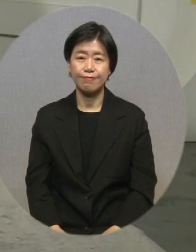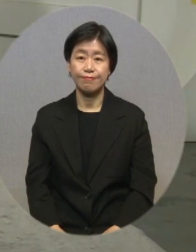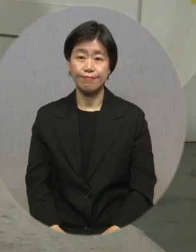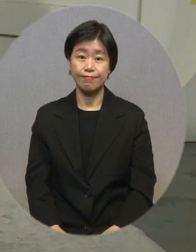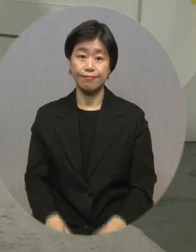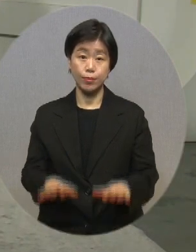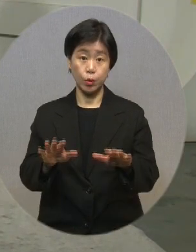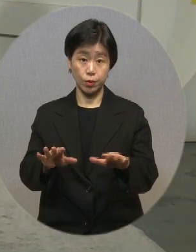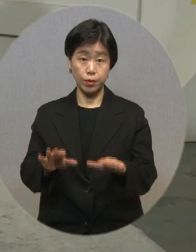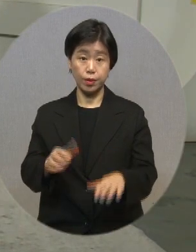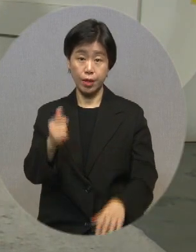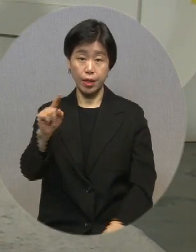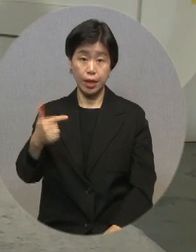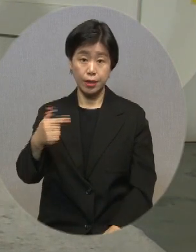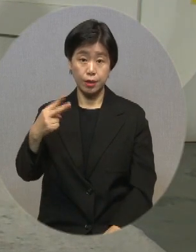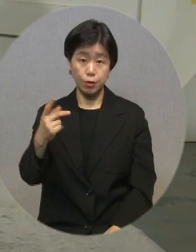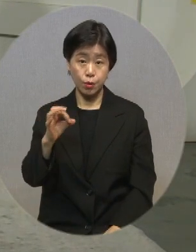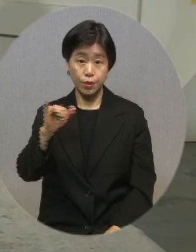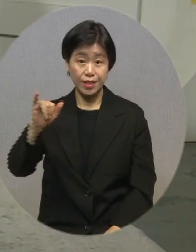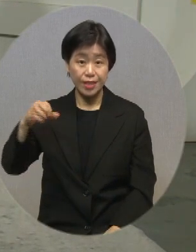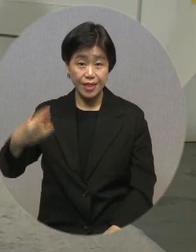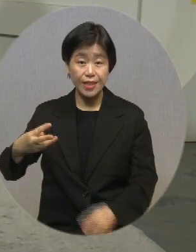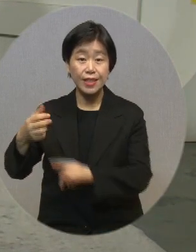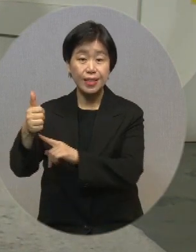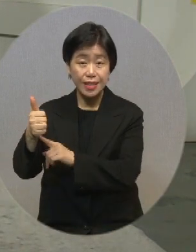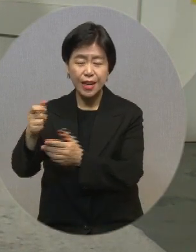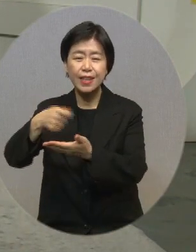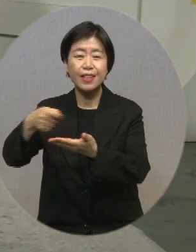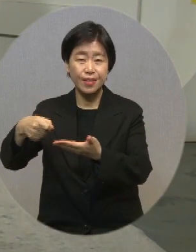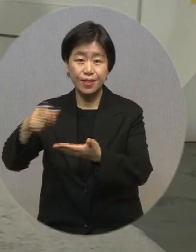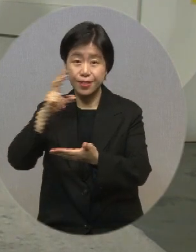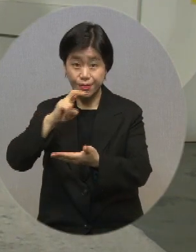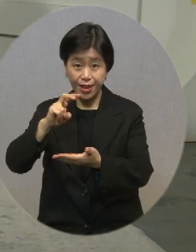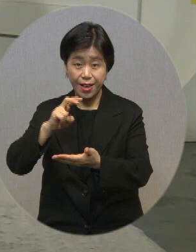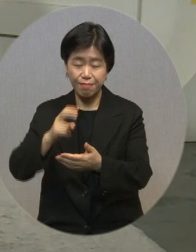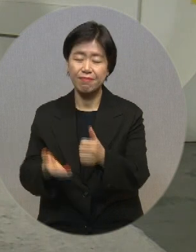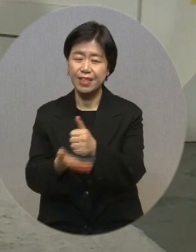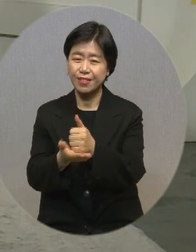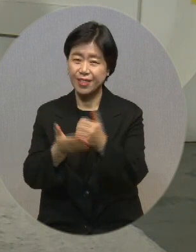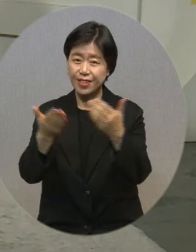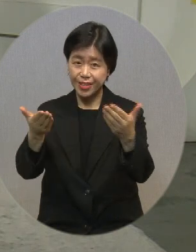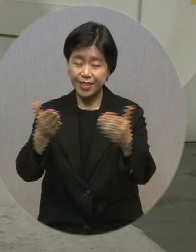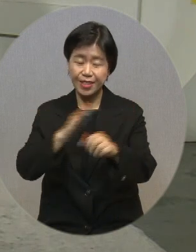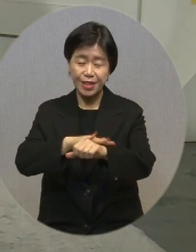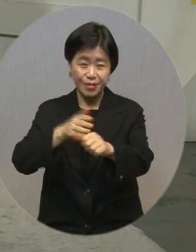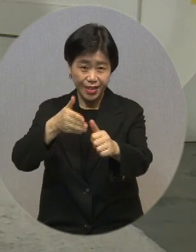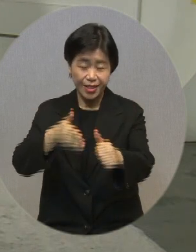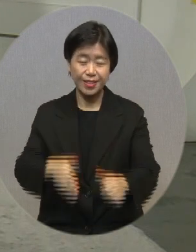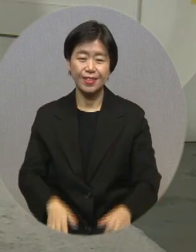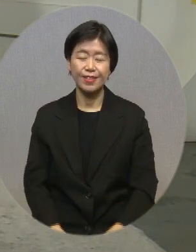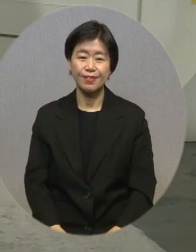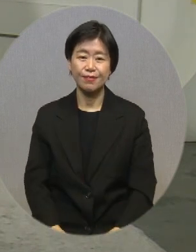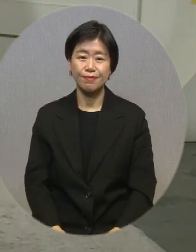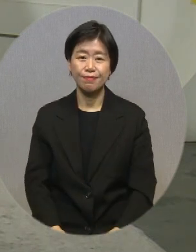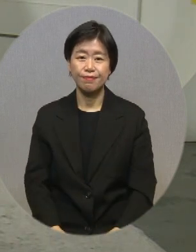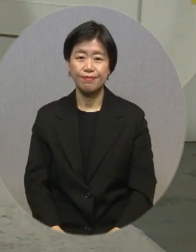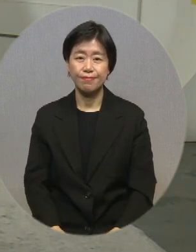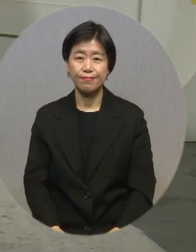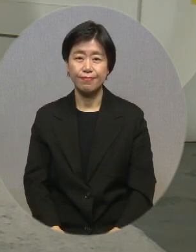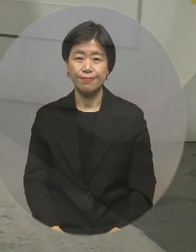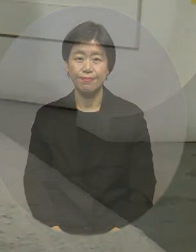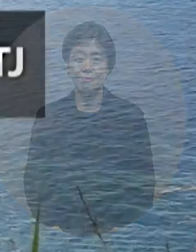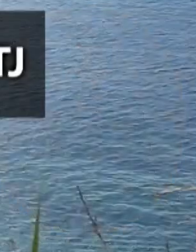네. 또 한동일의 낙서. 노래하는 거 응원 드리겠습니다. 잘 부탁드립니다. 네, 해외로 수출도